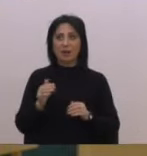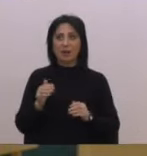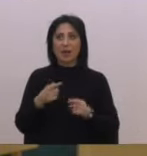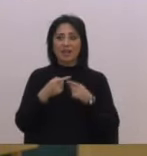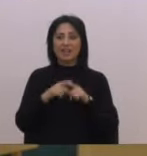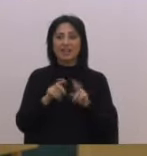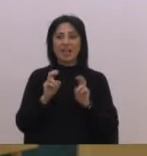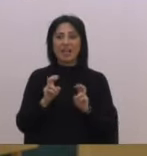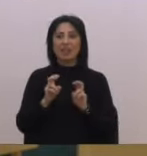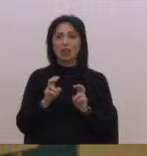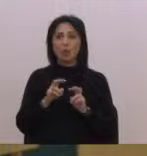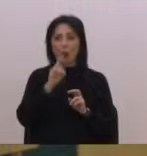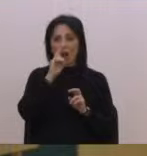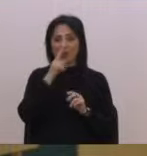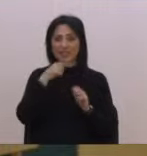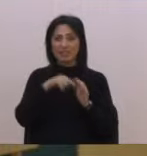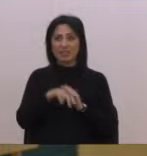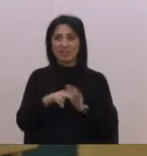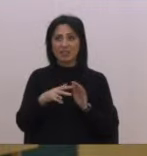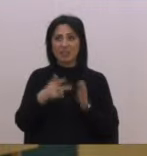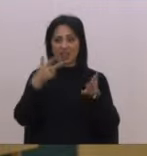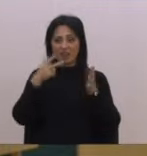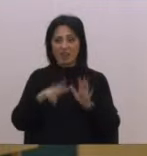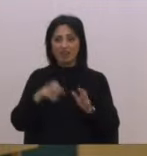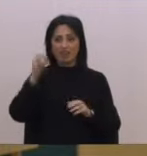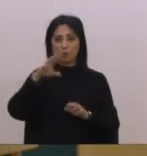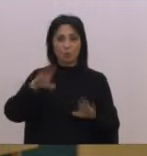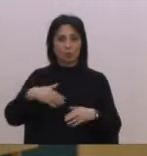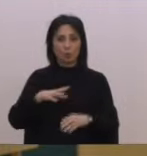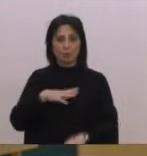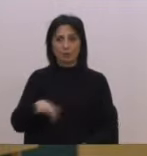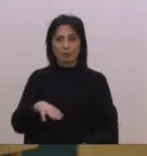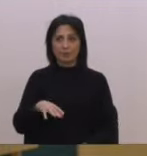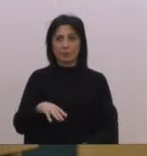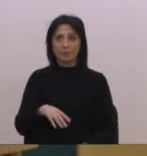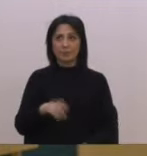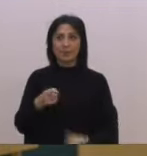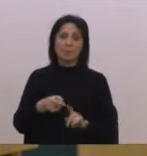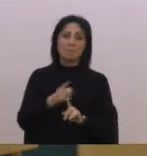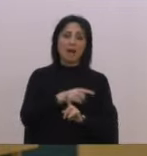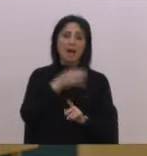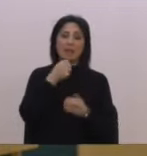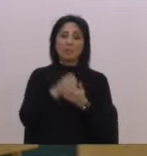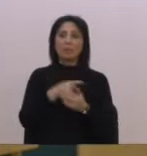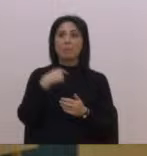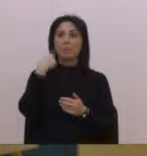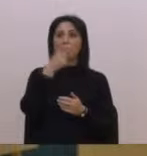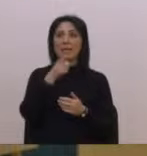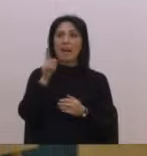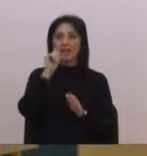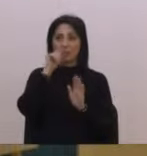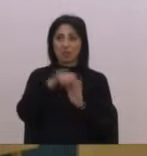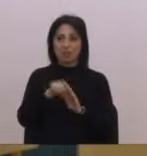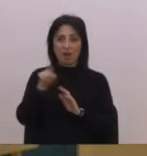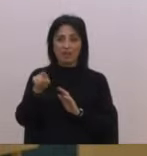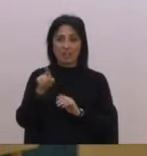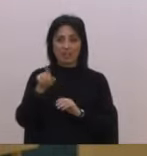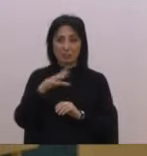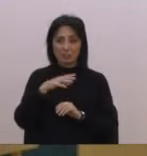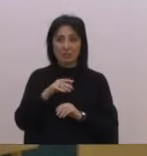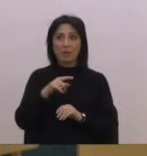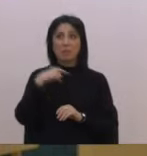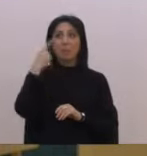tehnicuri, harvez izgamot, rvață electroenergie, arahcum. Manam de s-a nam pe iadat cuena ceaerie. Manam de s-a nam